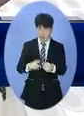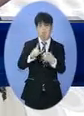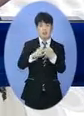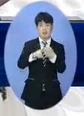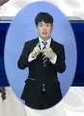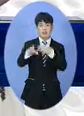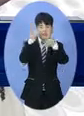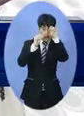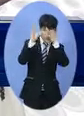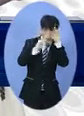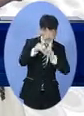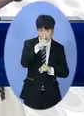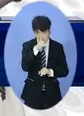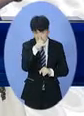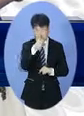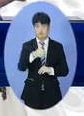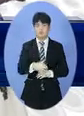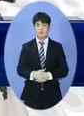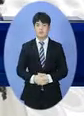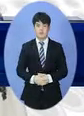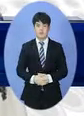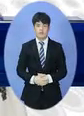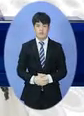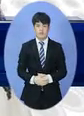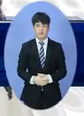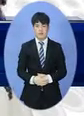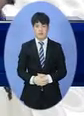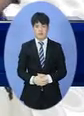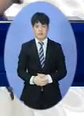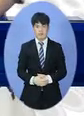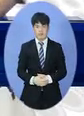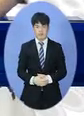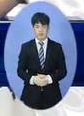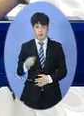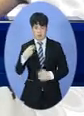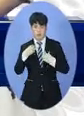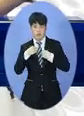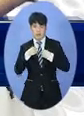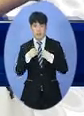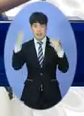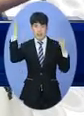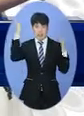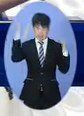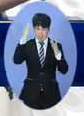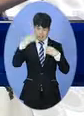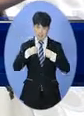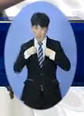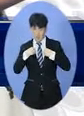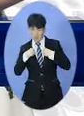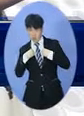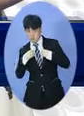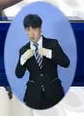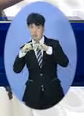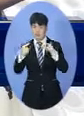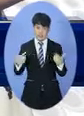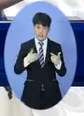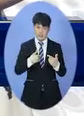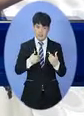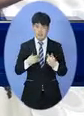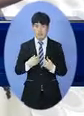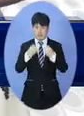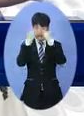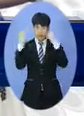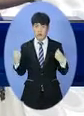소개해 청소년들이 경찰관의 꿈에 한 발 다가서는 기회를 마련했습니다. 교복을 벗고 세상을 입은 학교 밖